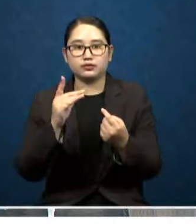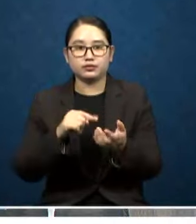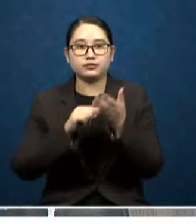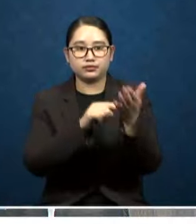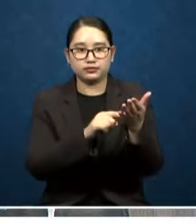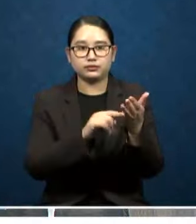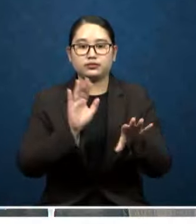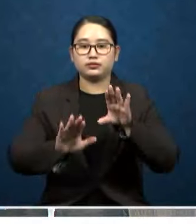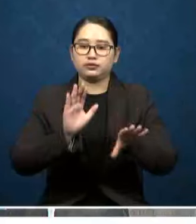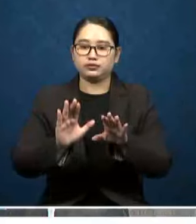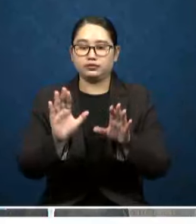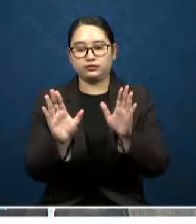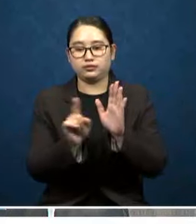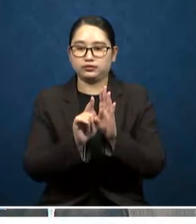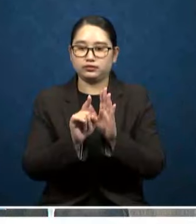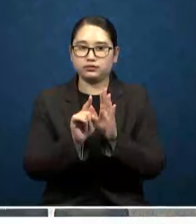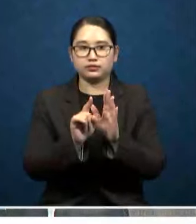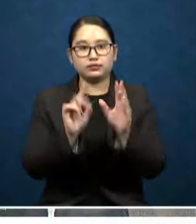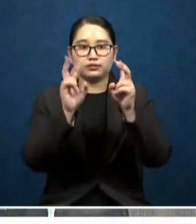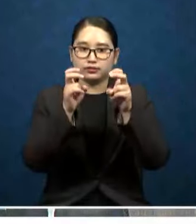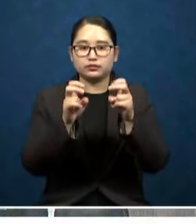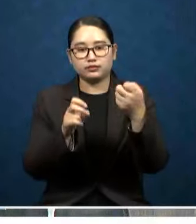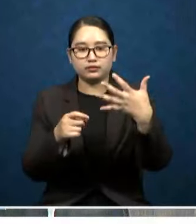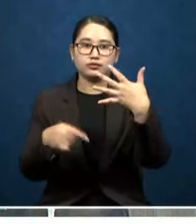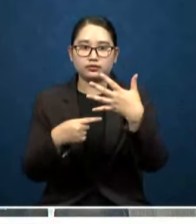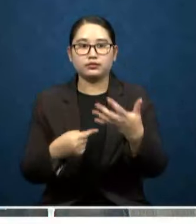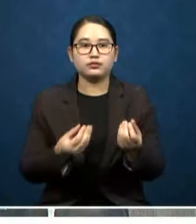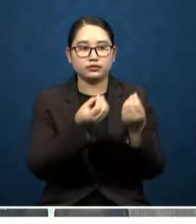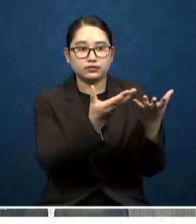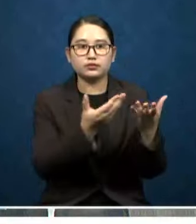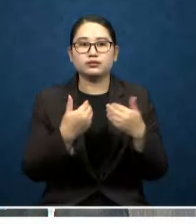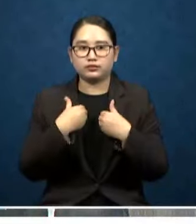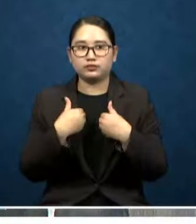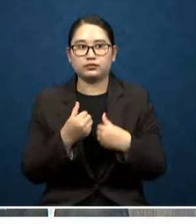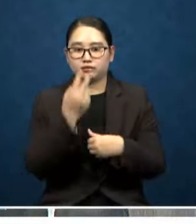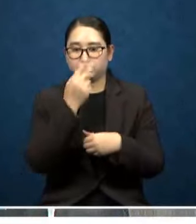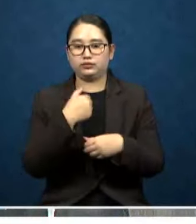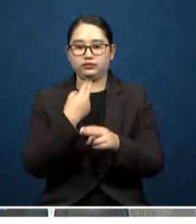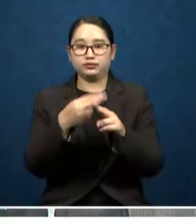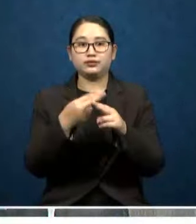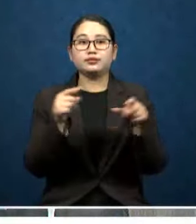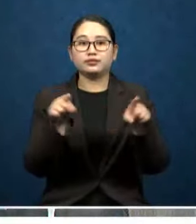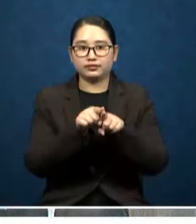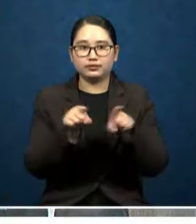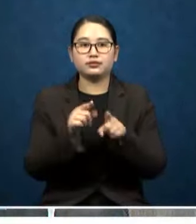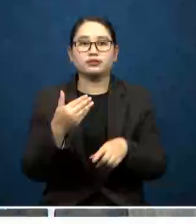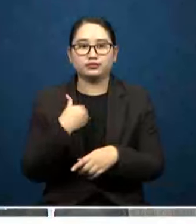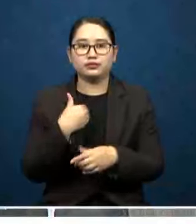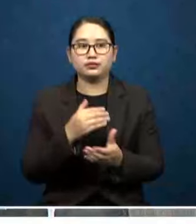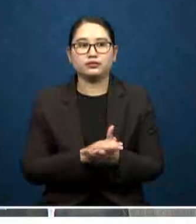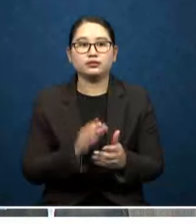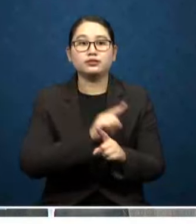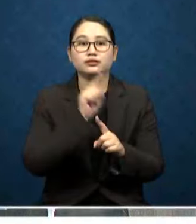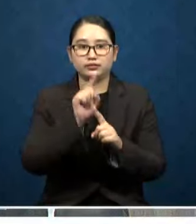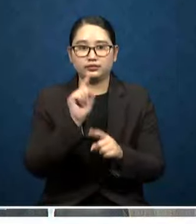5-6 5-6เรื่อง 56หัวข้อหลายหัวข้อก็ซ้ำกับที่กรรมาธิการไปศึกษามาอันดับ